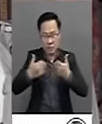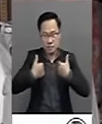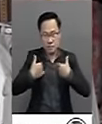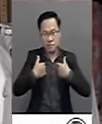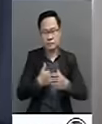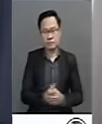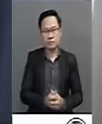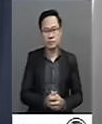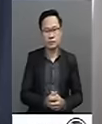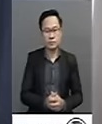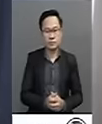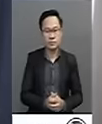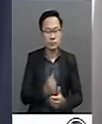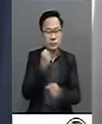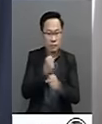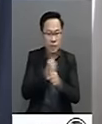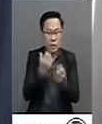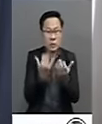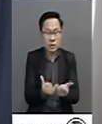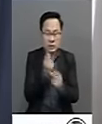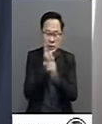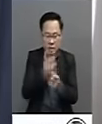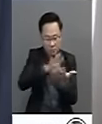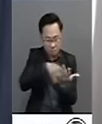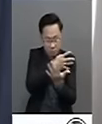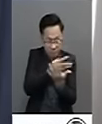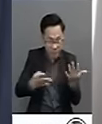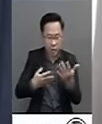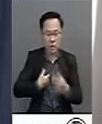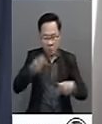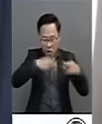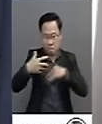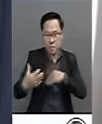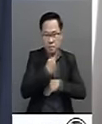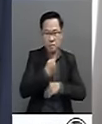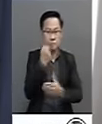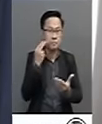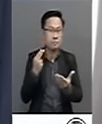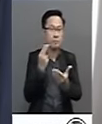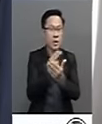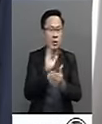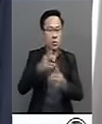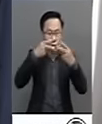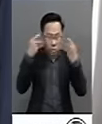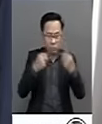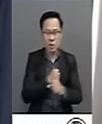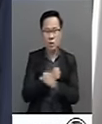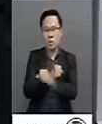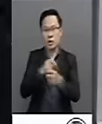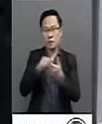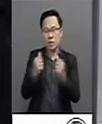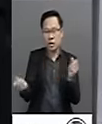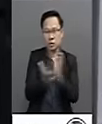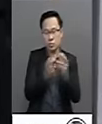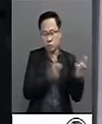Facebookค่ะซึ่งการปฏิบัติการในครั้งนี้เป็นไปตามแผนยุทธการทวงคืนปืนนะคะจากรังโจรเพื่อความปลอดภัยแล้วก็ชีวิตใน